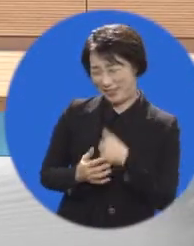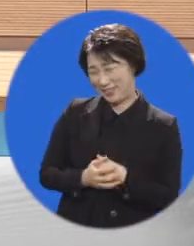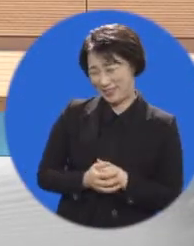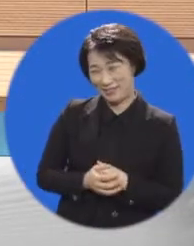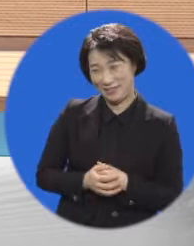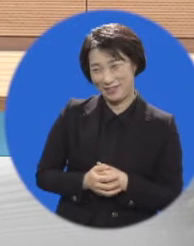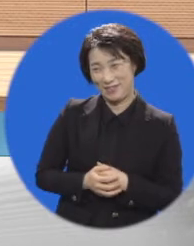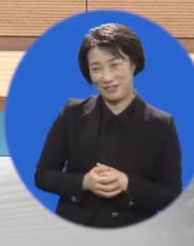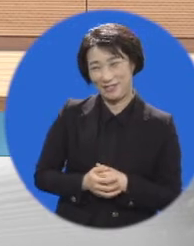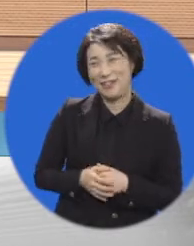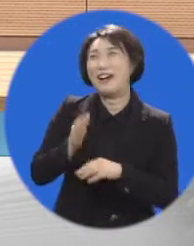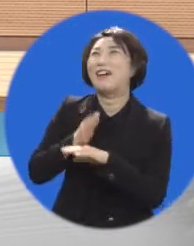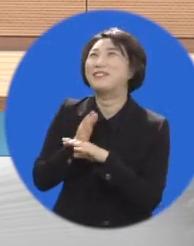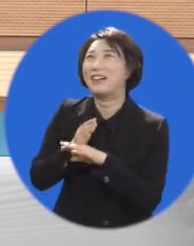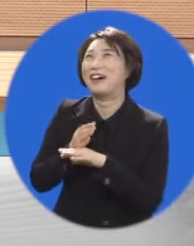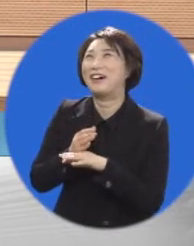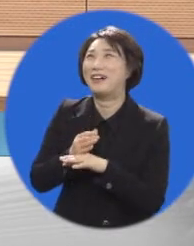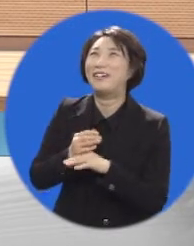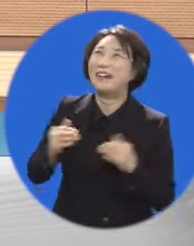감사해요.